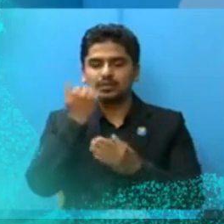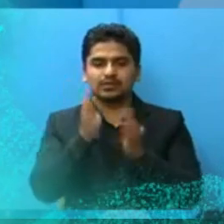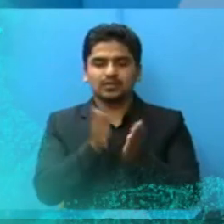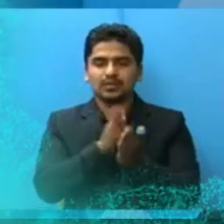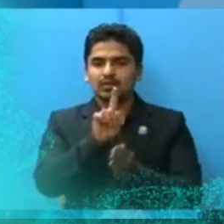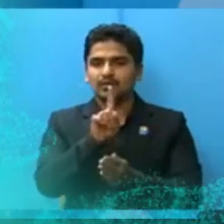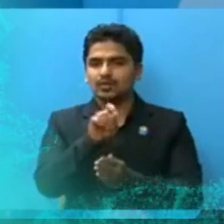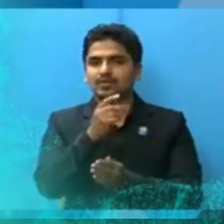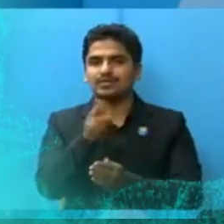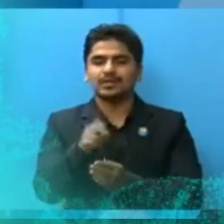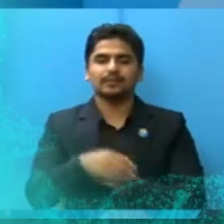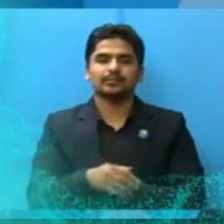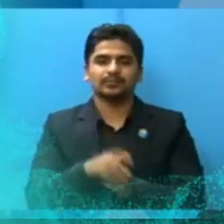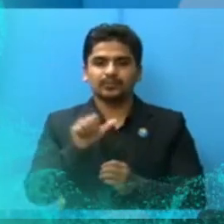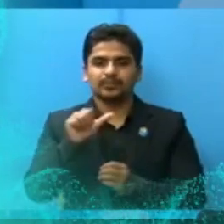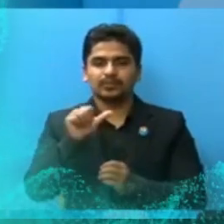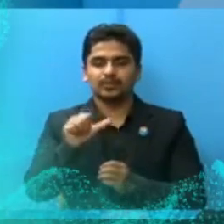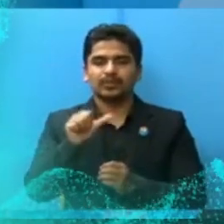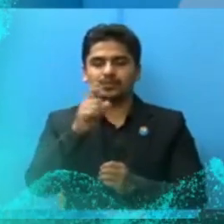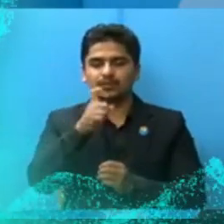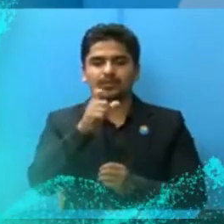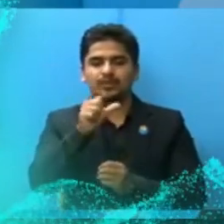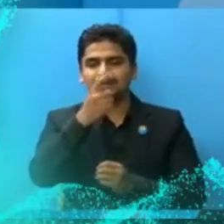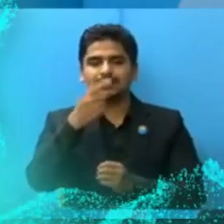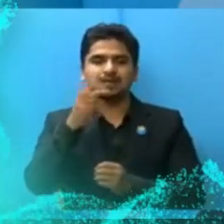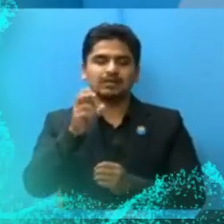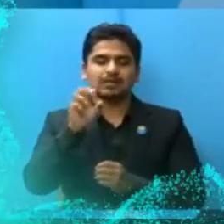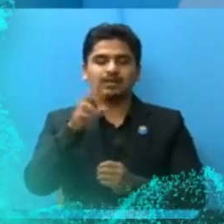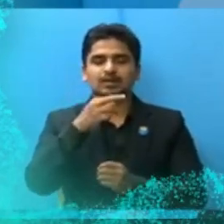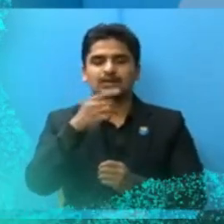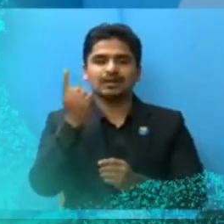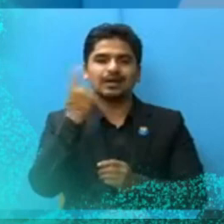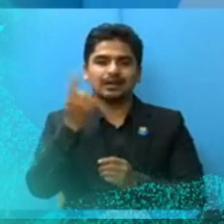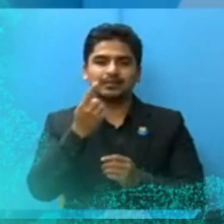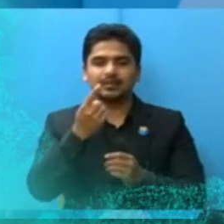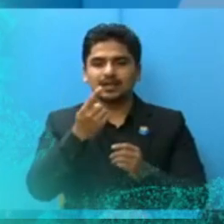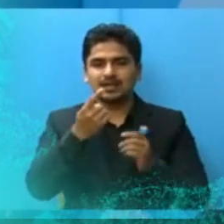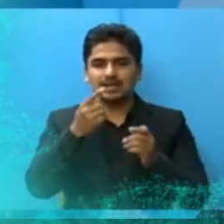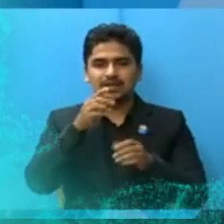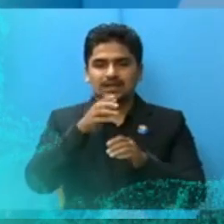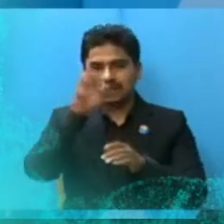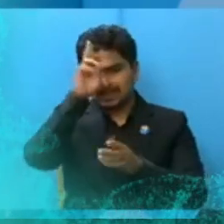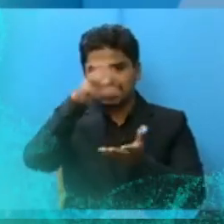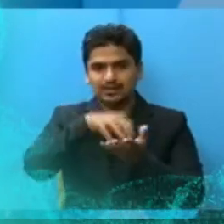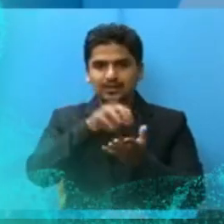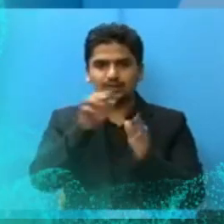जना। गजेन्द्र नारायण सिंह अस्पताल राजविराज प्रयोगशालामा 70का 3 जना